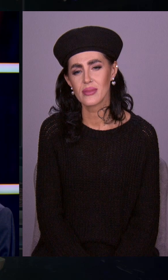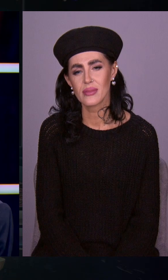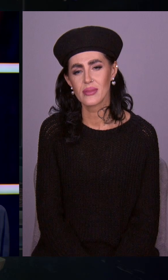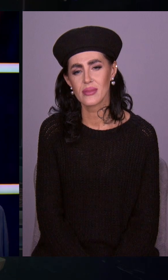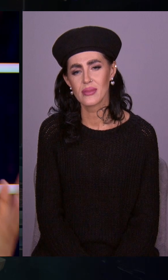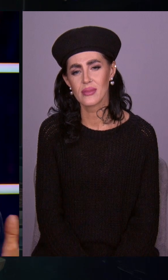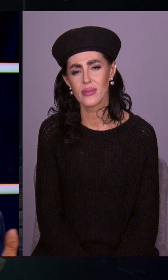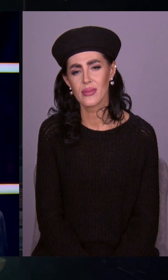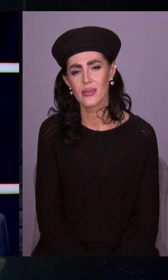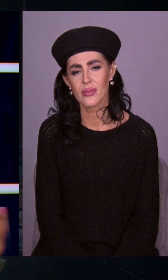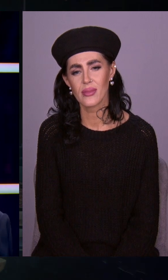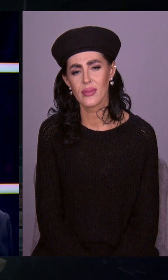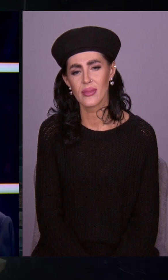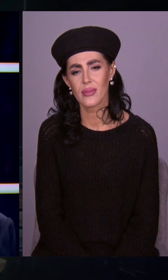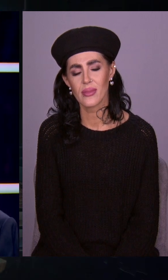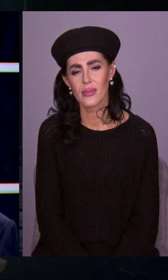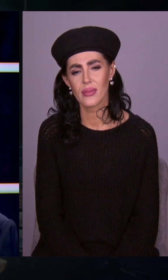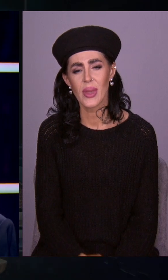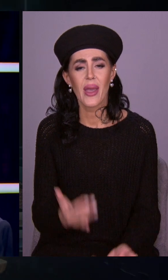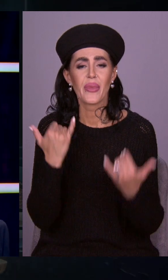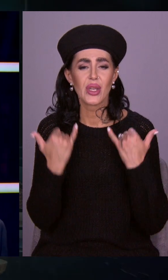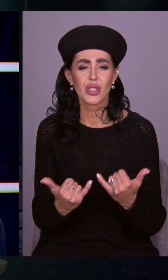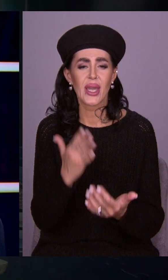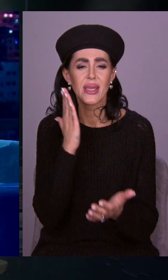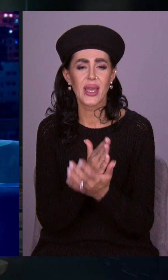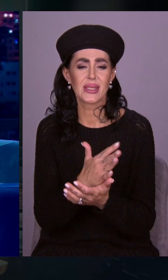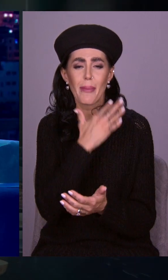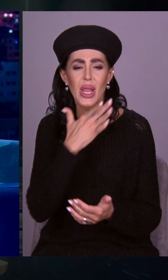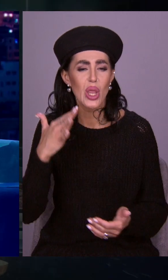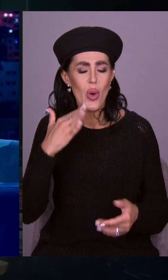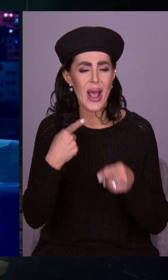дуже багато зараз, слава Богу, є інструментів для того, щоб тебе частіше чути.